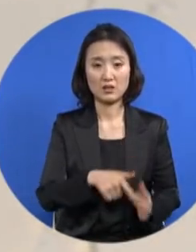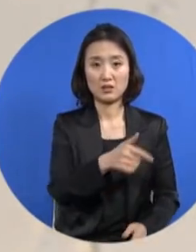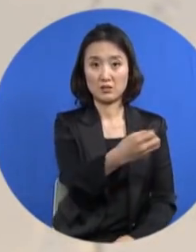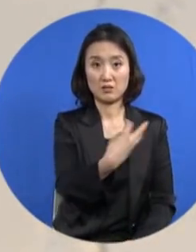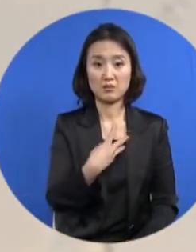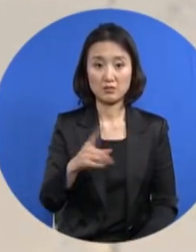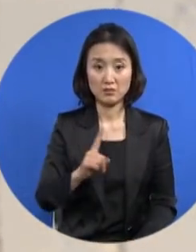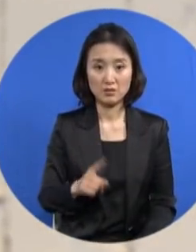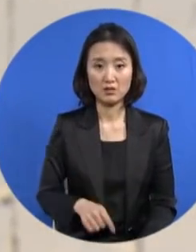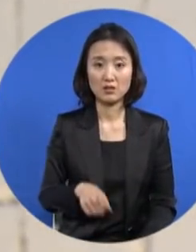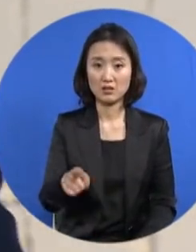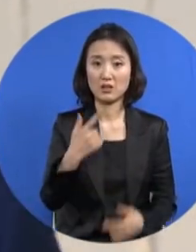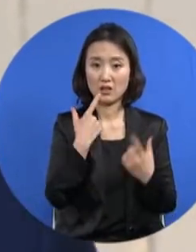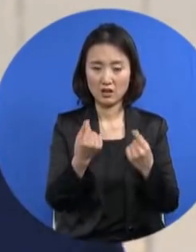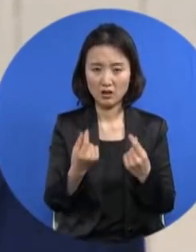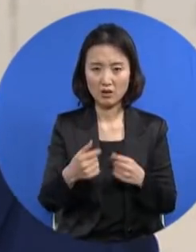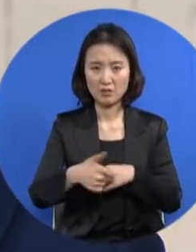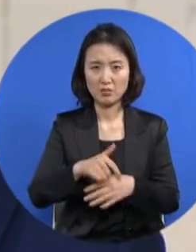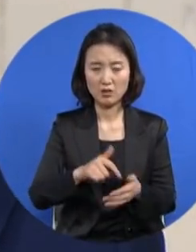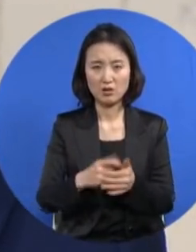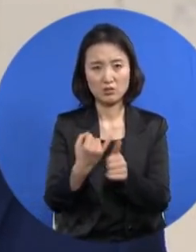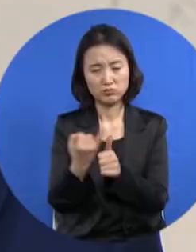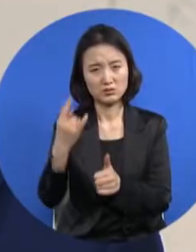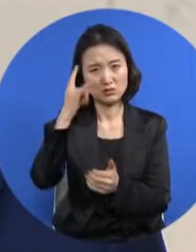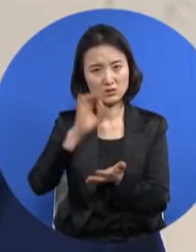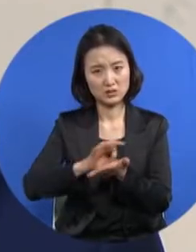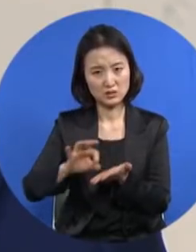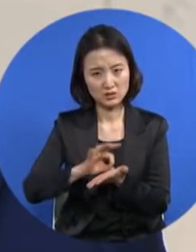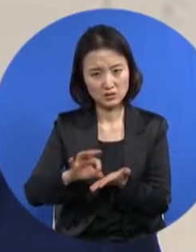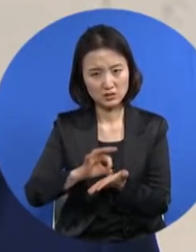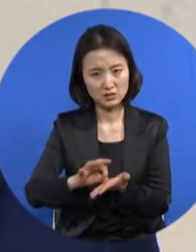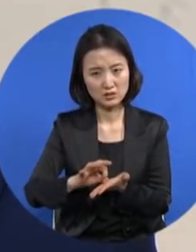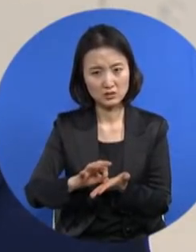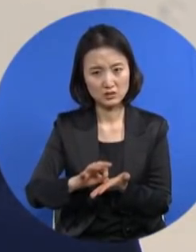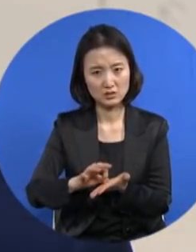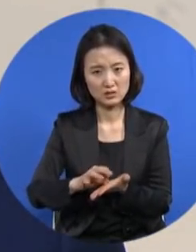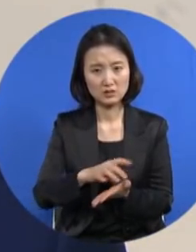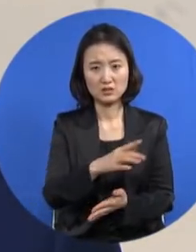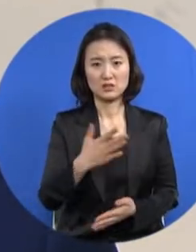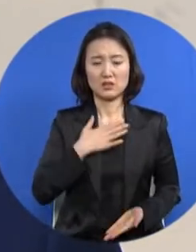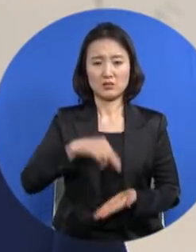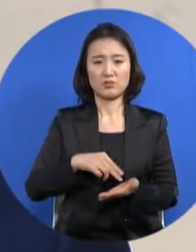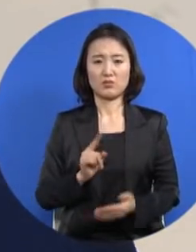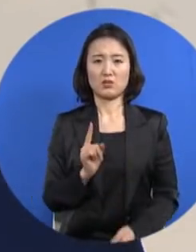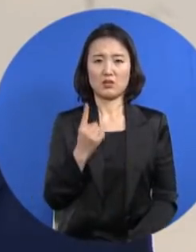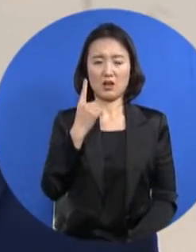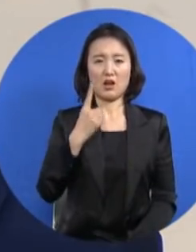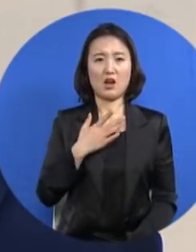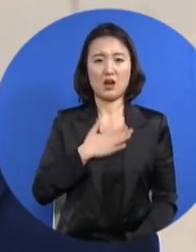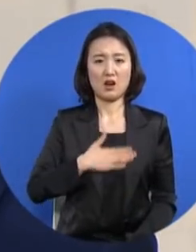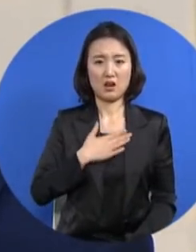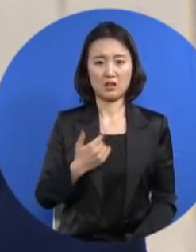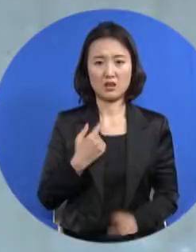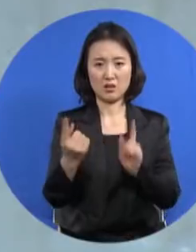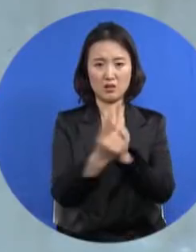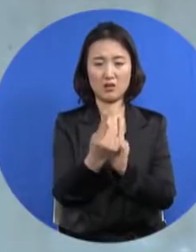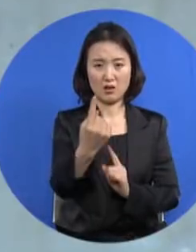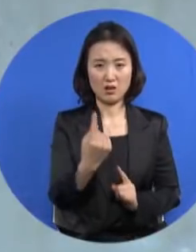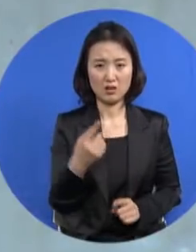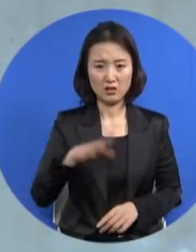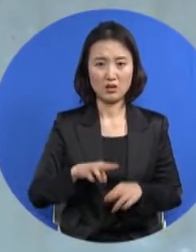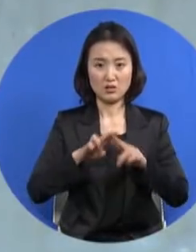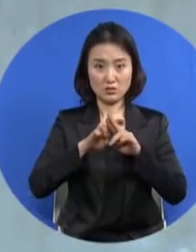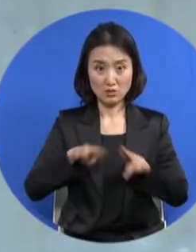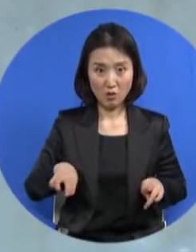말을 이런 마인드로 부인까지 다루는, 왜냐면 그 사람이 자기가 높은 걸 아는 거야. 자기 높은 나를 만나러 오면서 너가